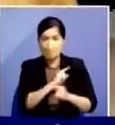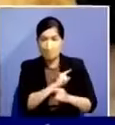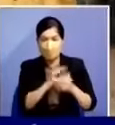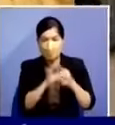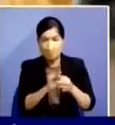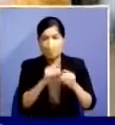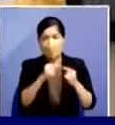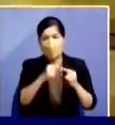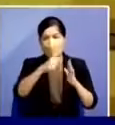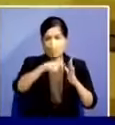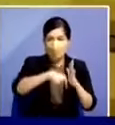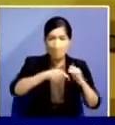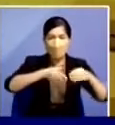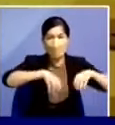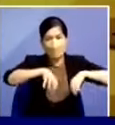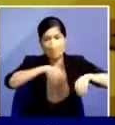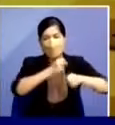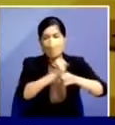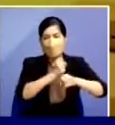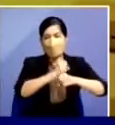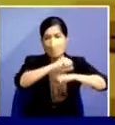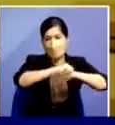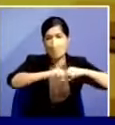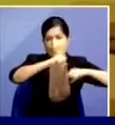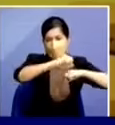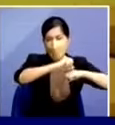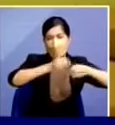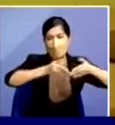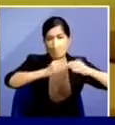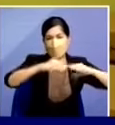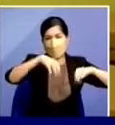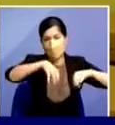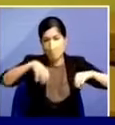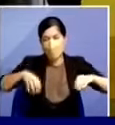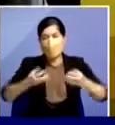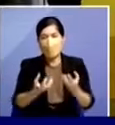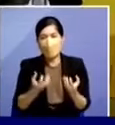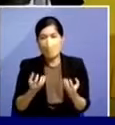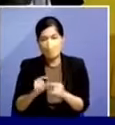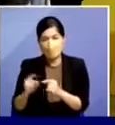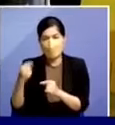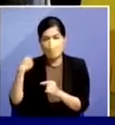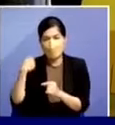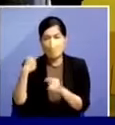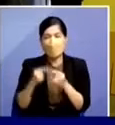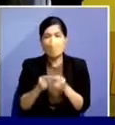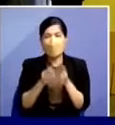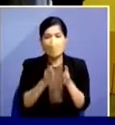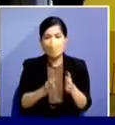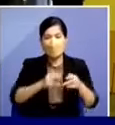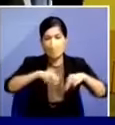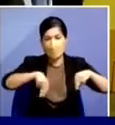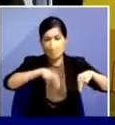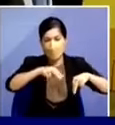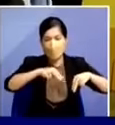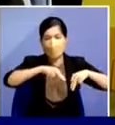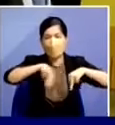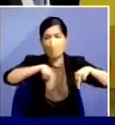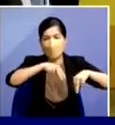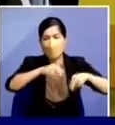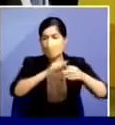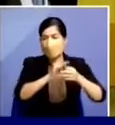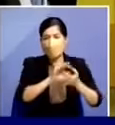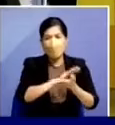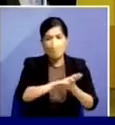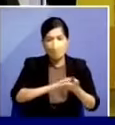สถานที่รวมไปถึงอุปกรณ์ที่จำเป็นนะคะนอกจากนี้ก็ยังมีฝ่ายปกครองดูแลในเรื่องของความสงบเรียบร้อยแ